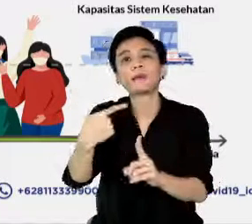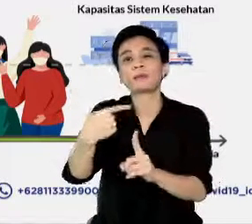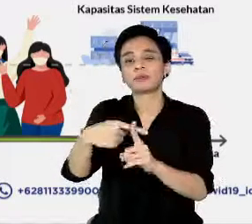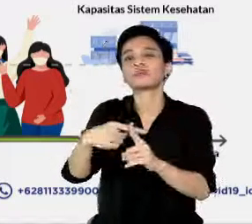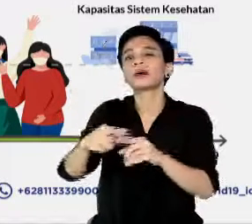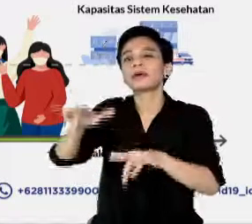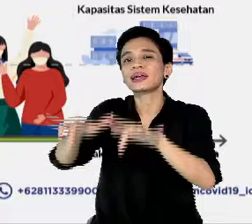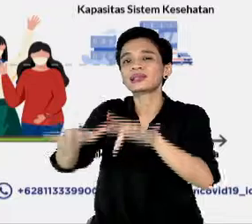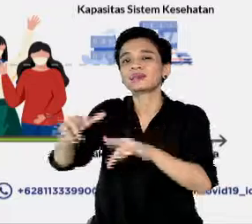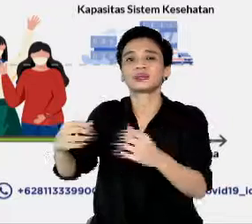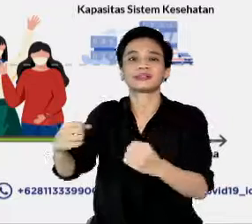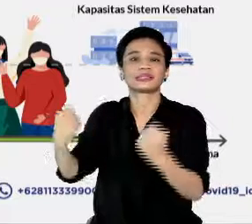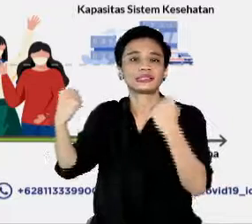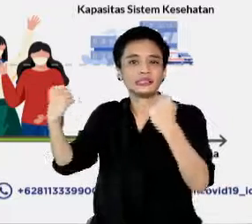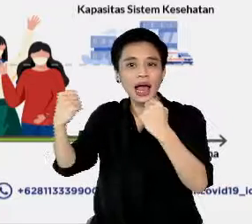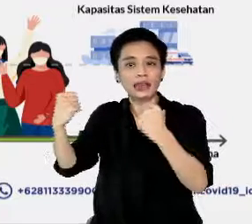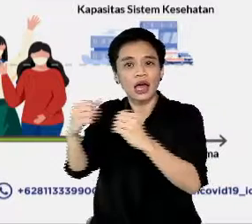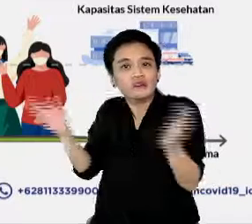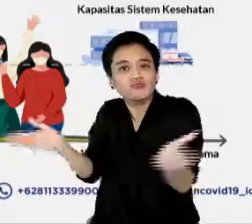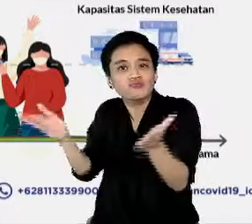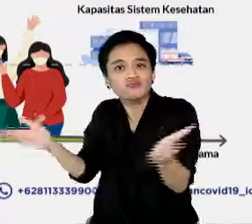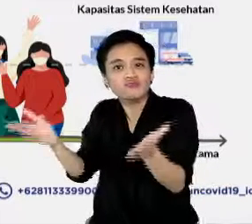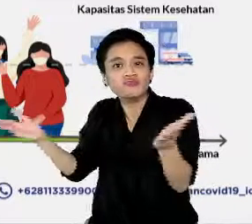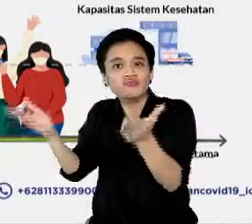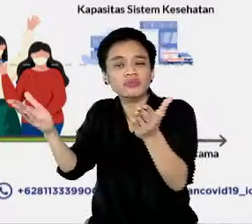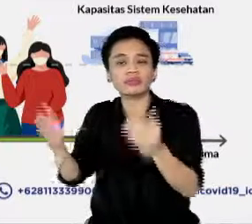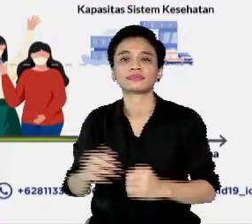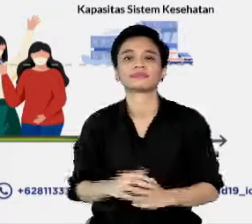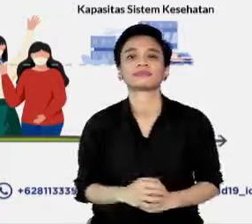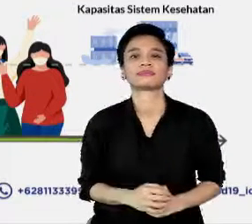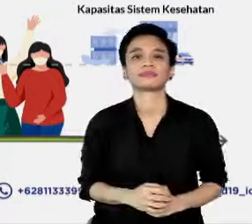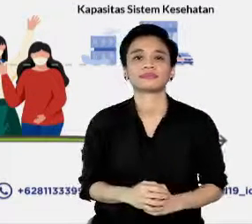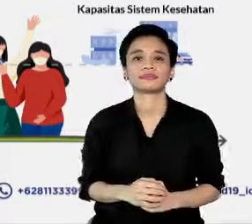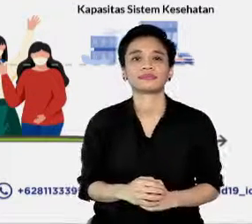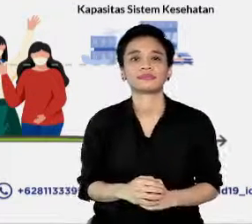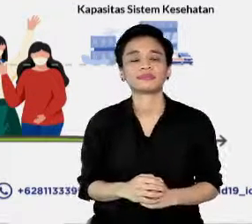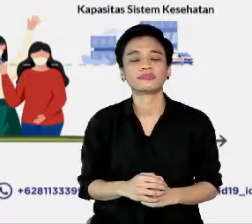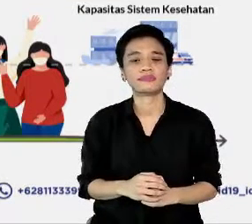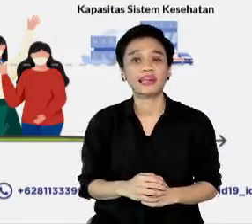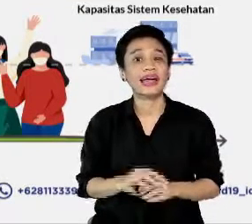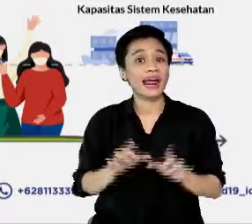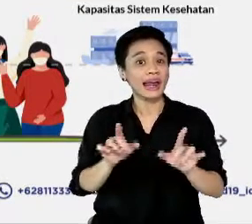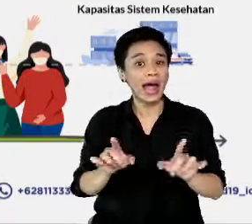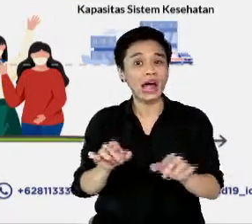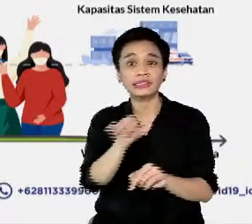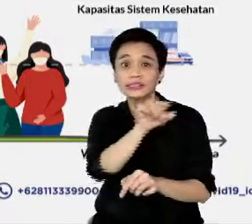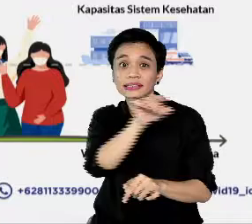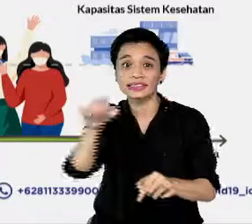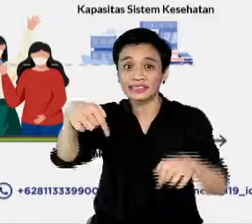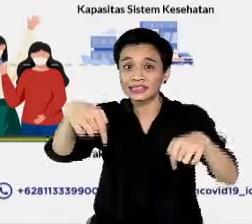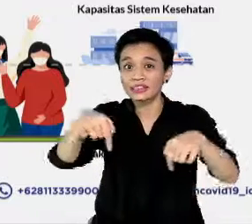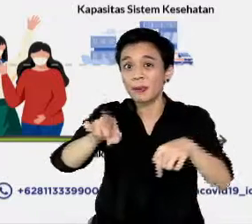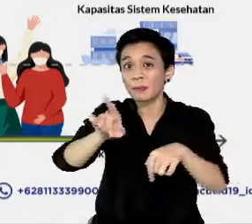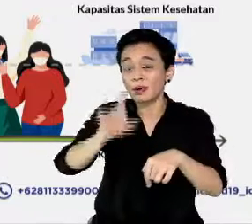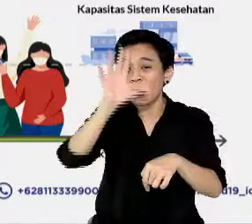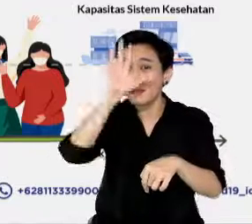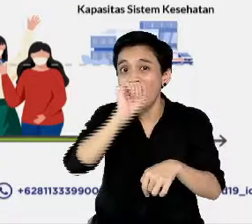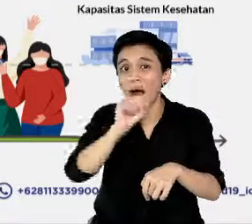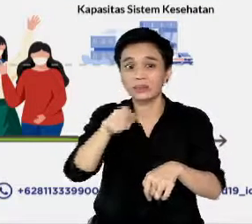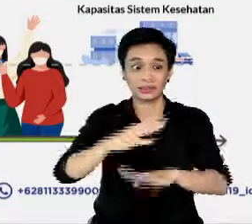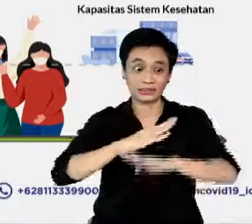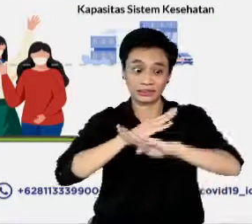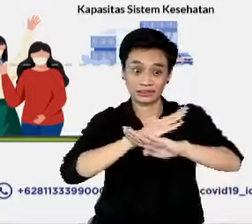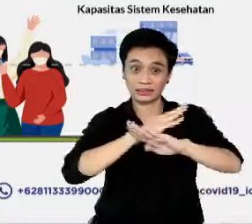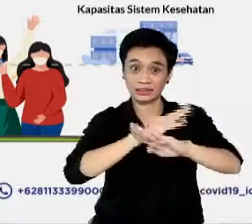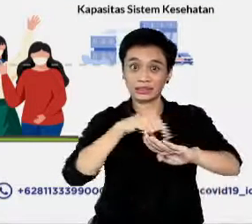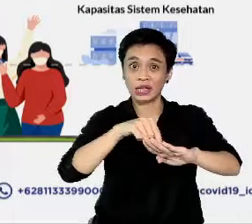dan sistem kerja tenaga kesehatannya namun perlu dimengerti bahwa upaya pencegahan yang baik